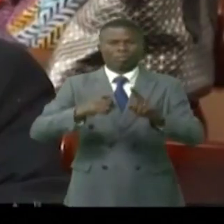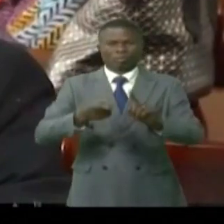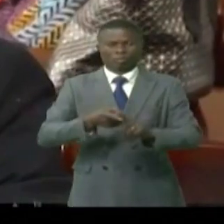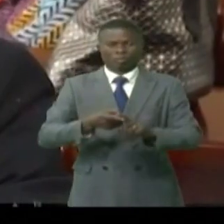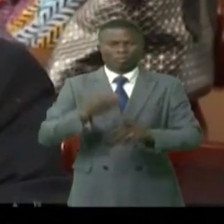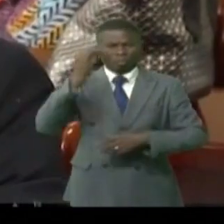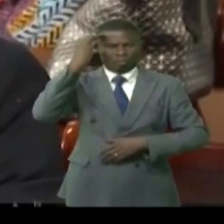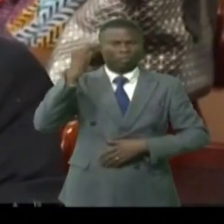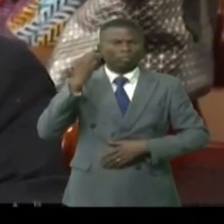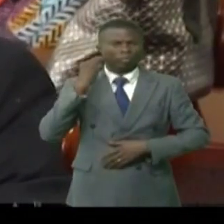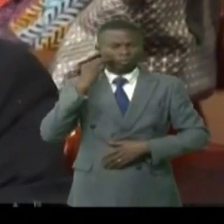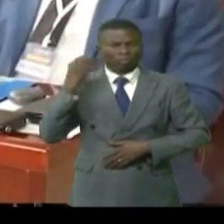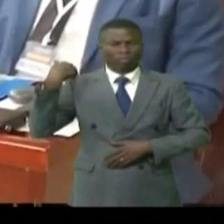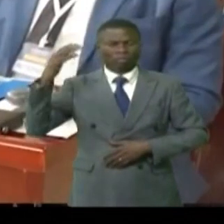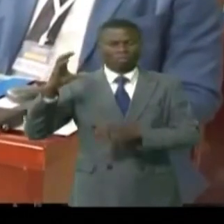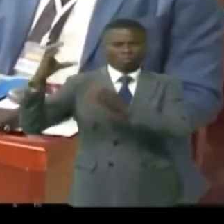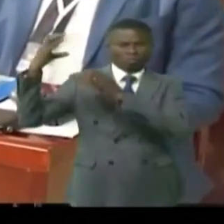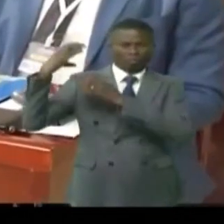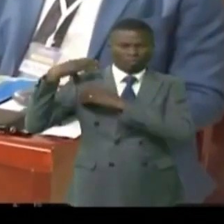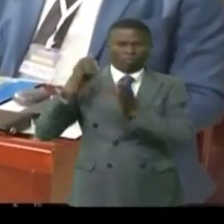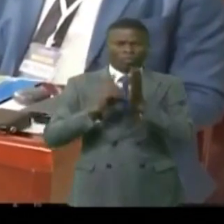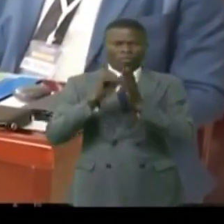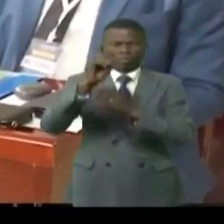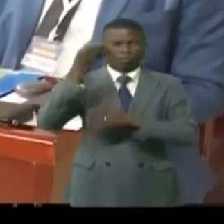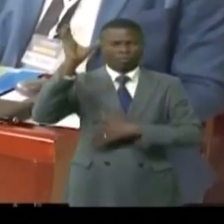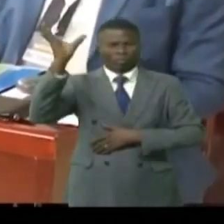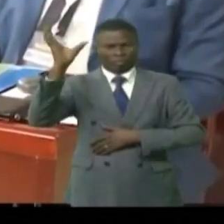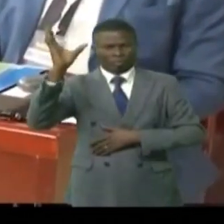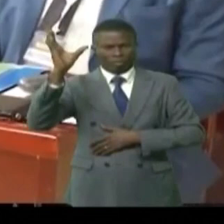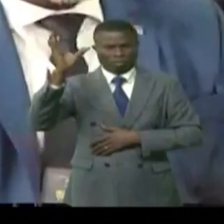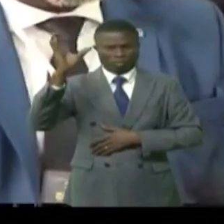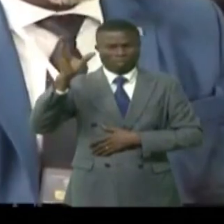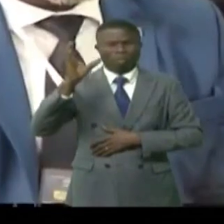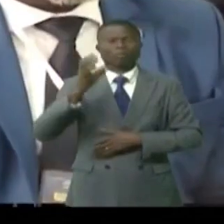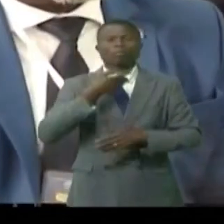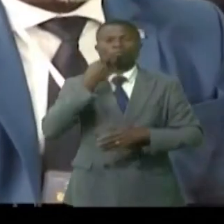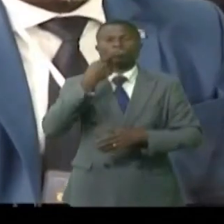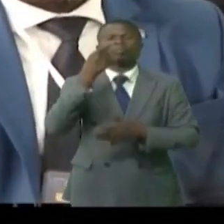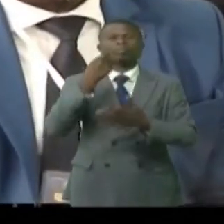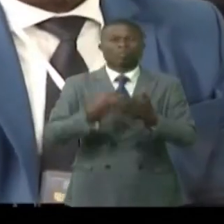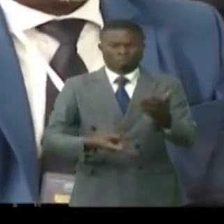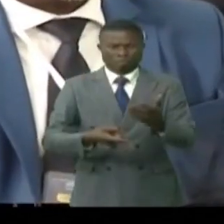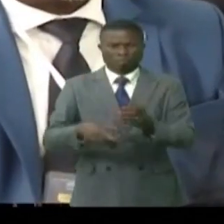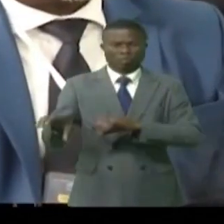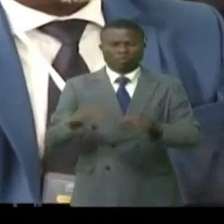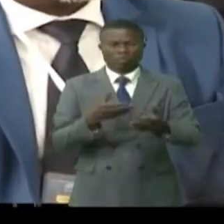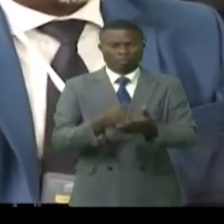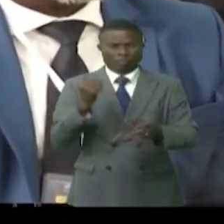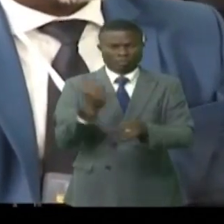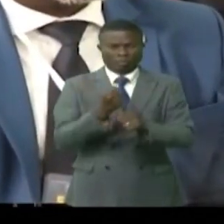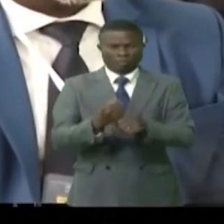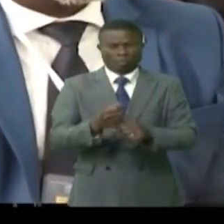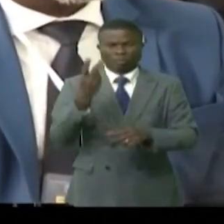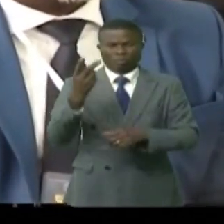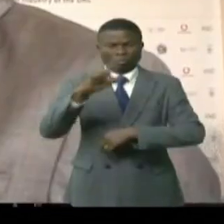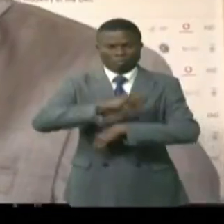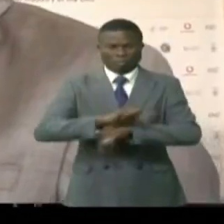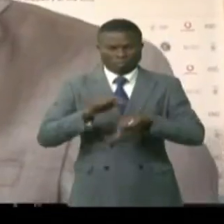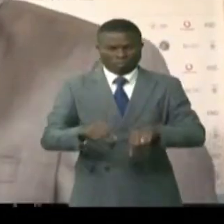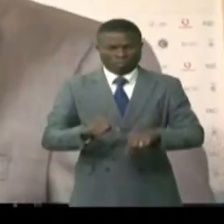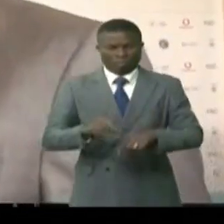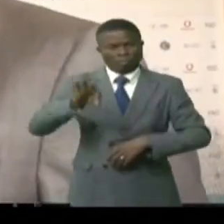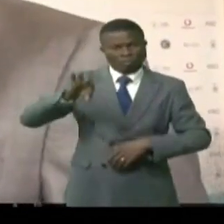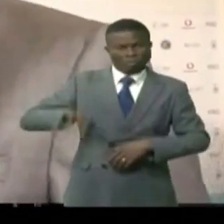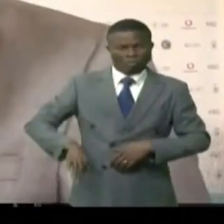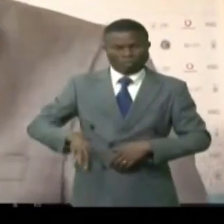le ministre d'État en charge du développement rural, circonscrit cette manifestation. Ces travaux restent